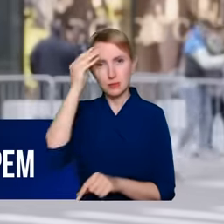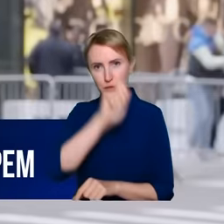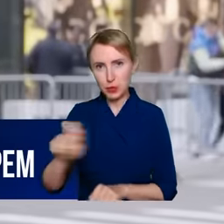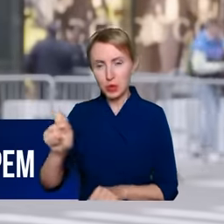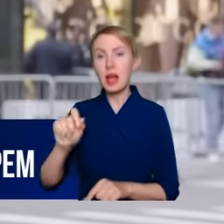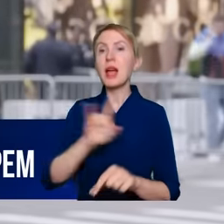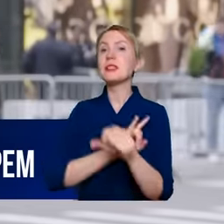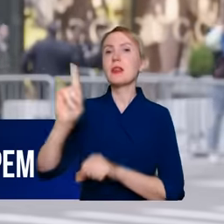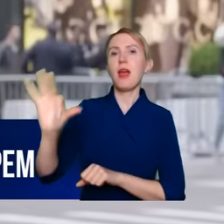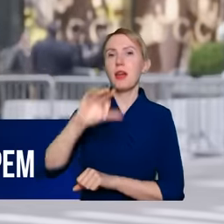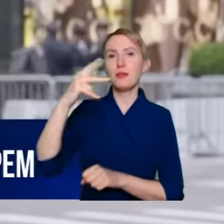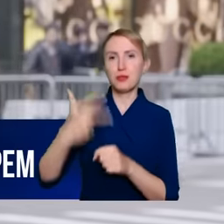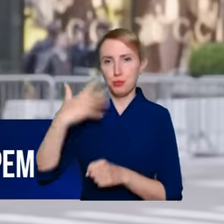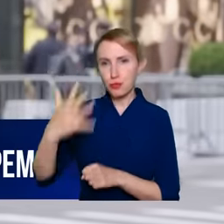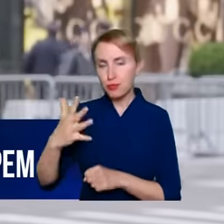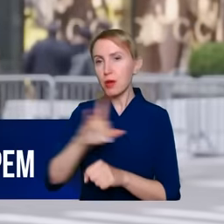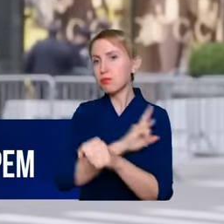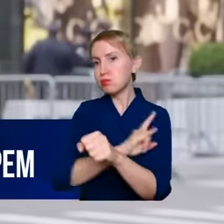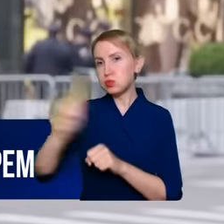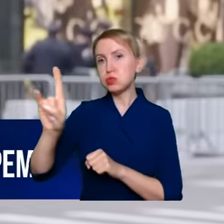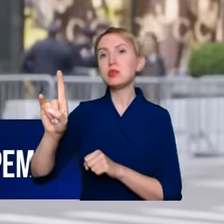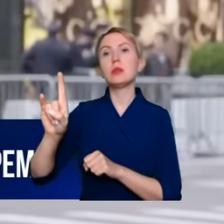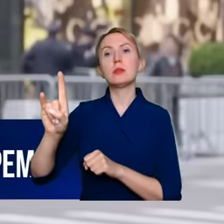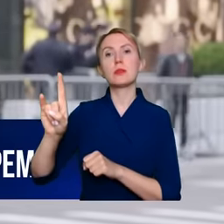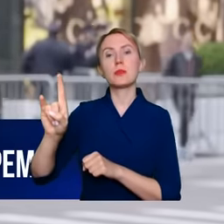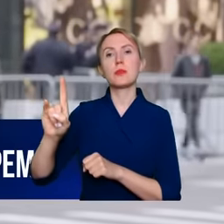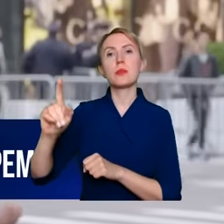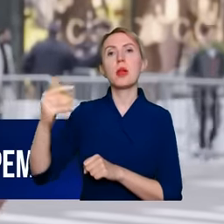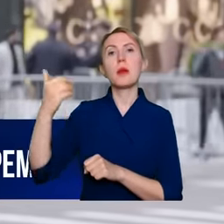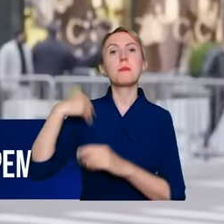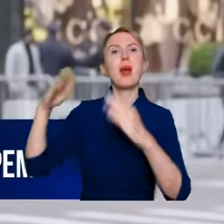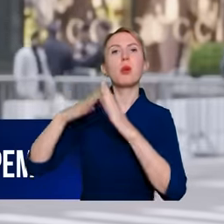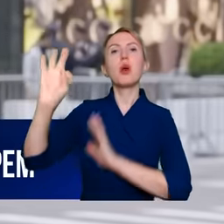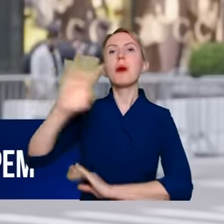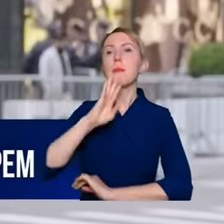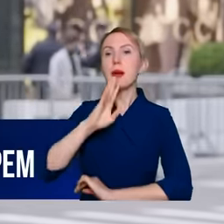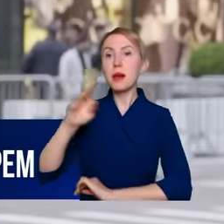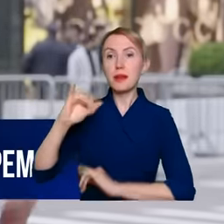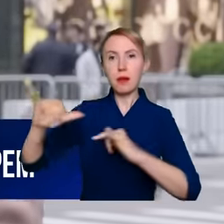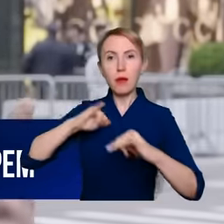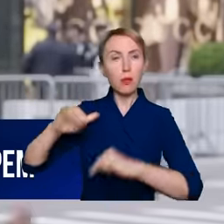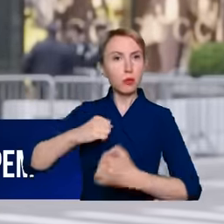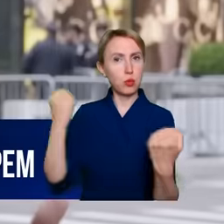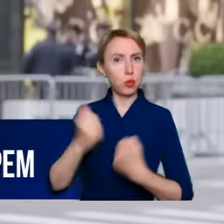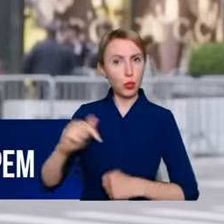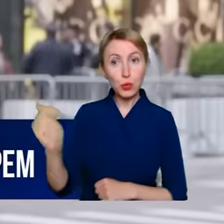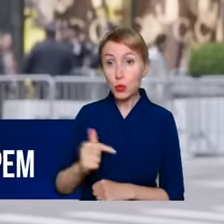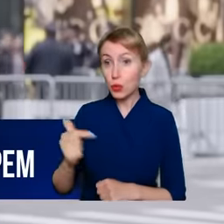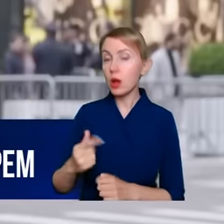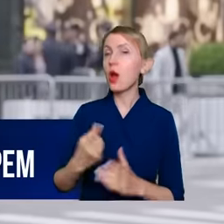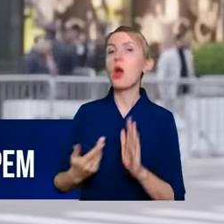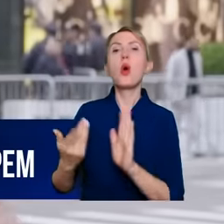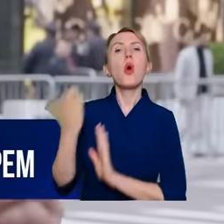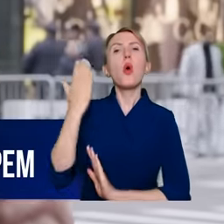samoloty F-35 lecące nad Białym Domem to wielkie interesy. Ostatnie